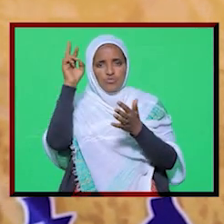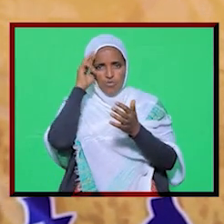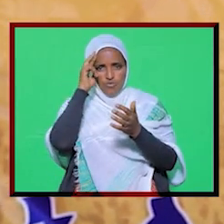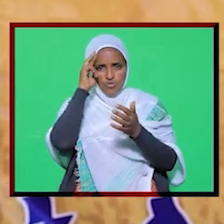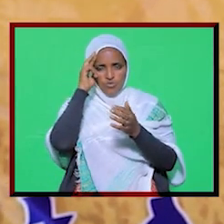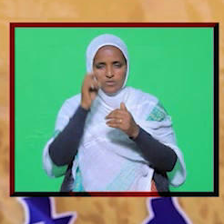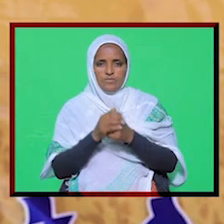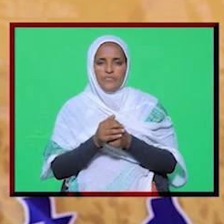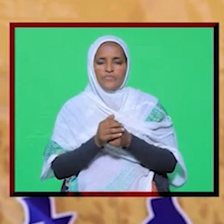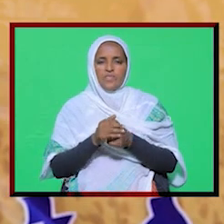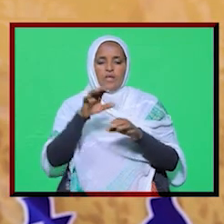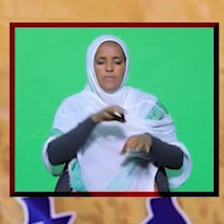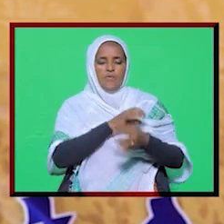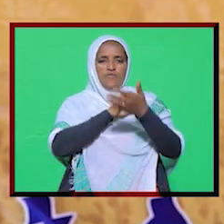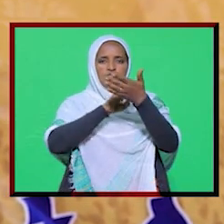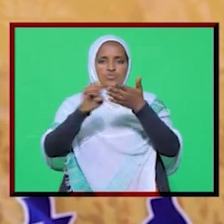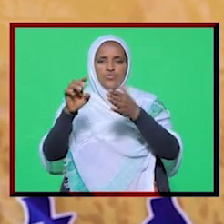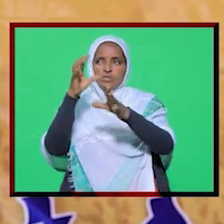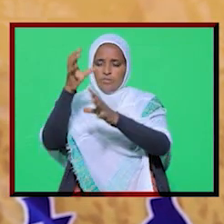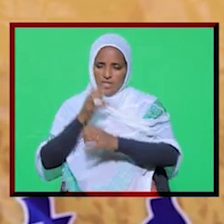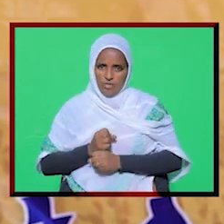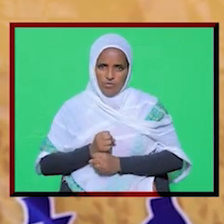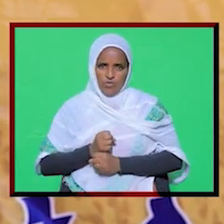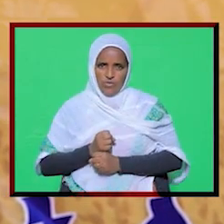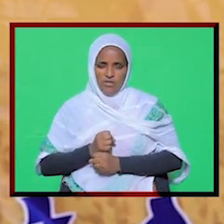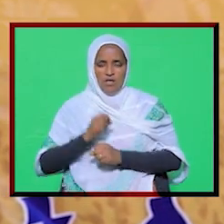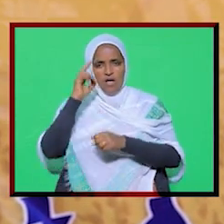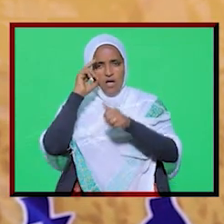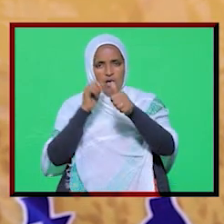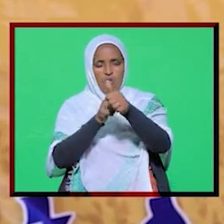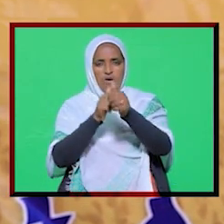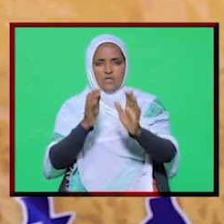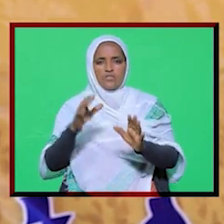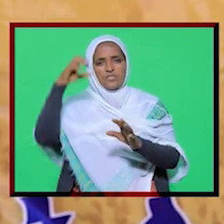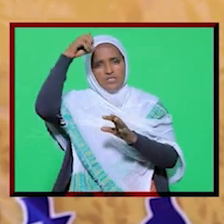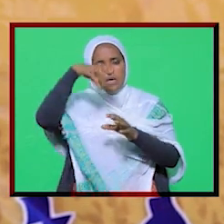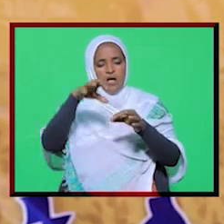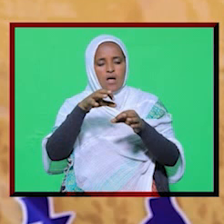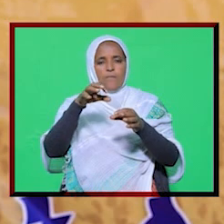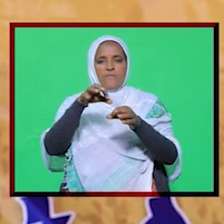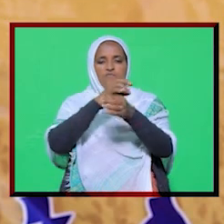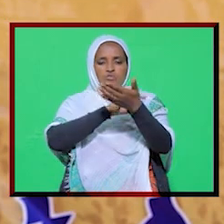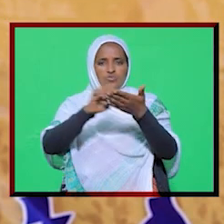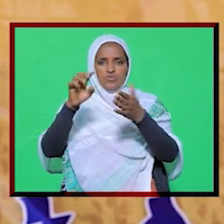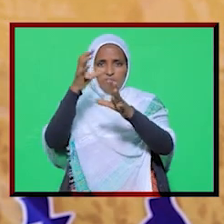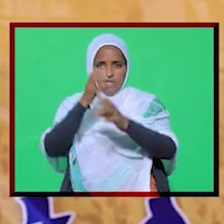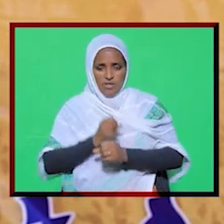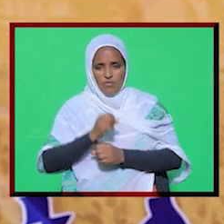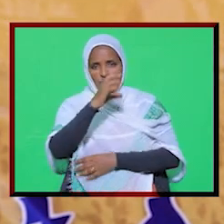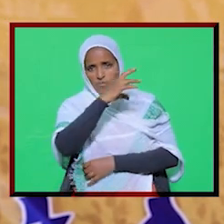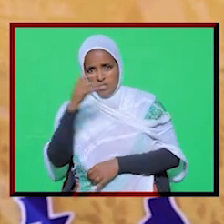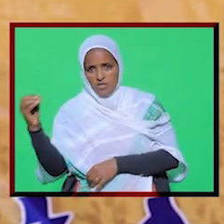ጴጥሮስ መንፈስ ቅዱስን በተቀበሉበት ሐዋርያት ጸጋ መንፈስ ቅዱስን